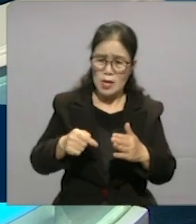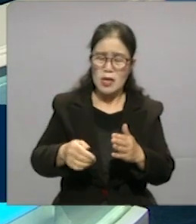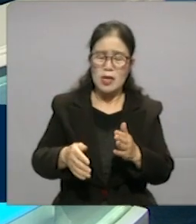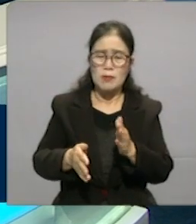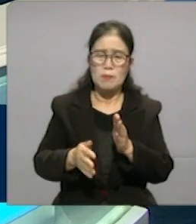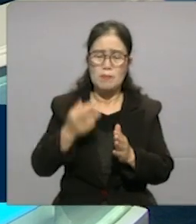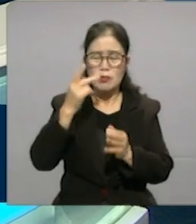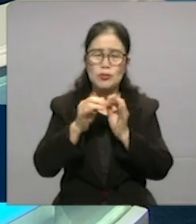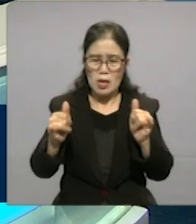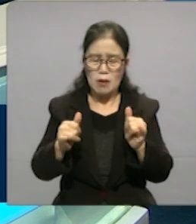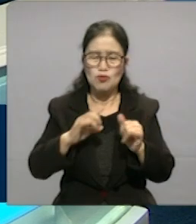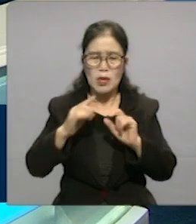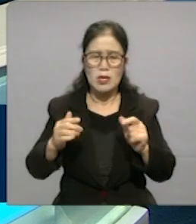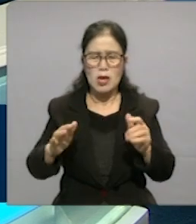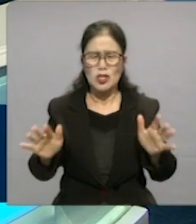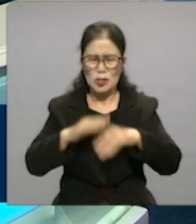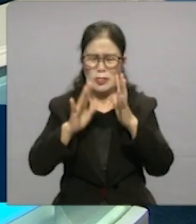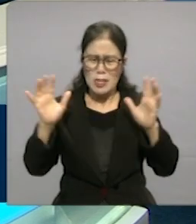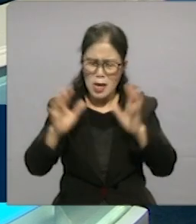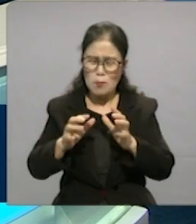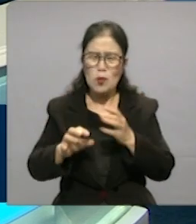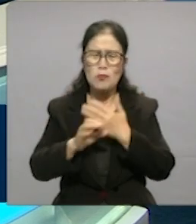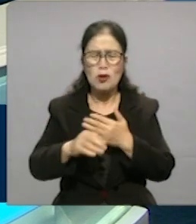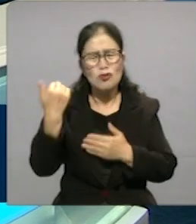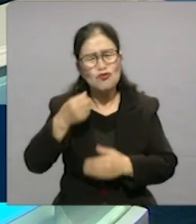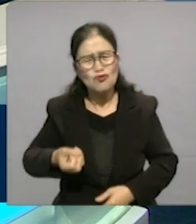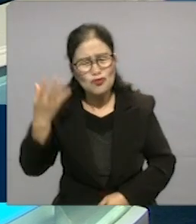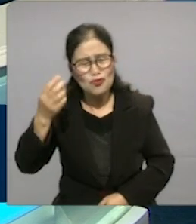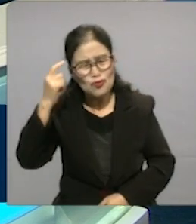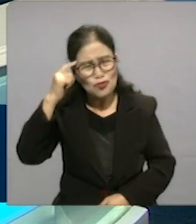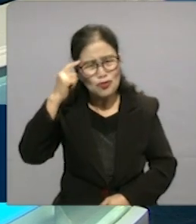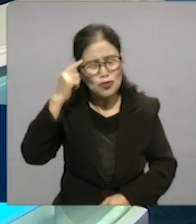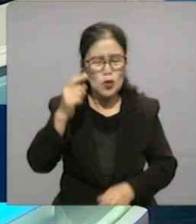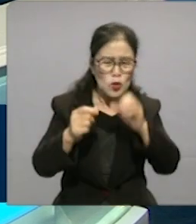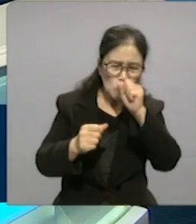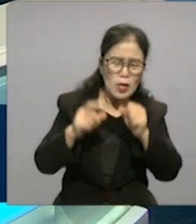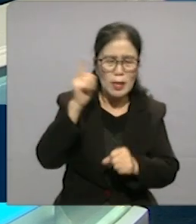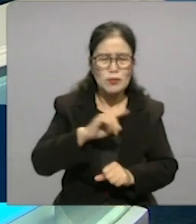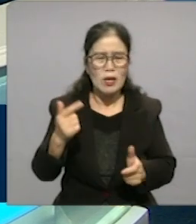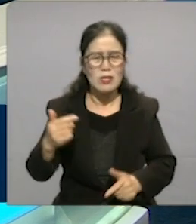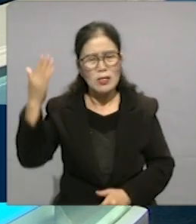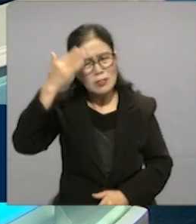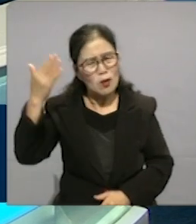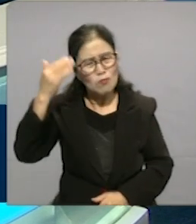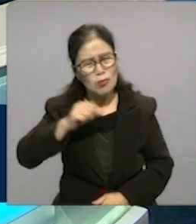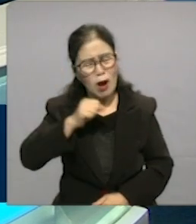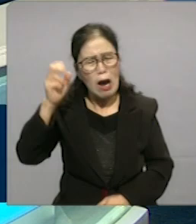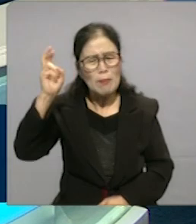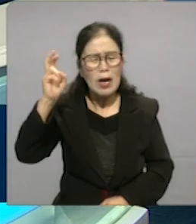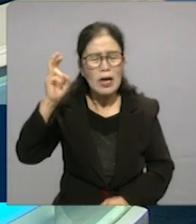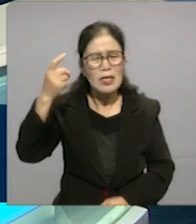아니라 전 세계 저희도 이제 모이면 누가 당선될 이렇게 예측을 하고 하는데 누가 더 좋다기보다는 저는 사실 트럼프가 되지 않을까라고 생각하고